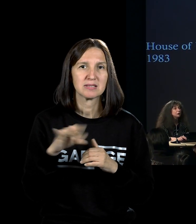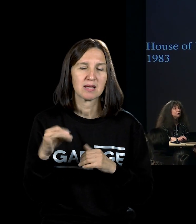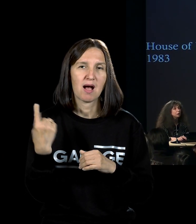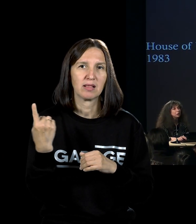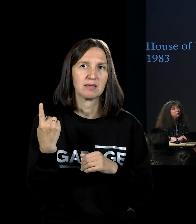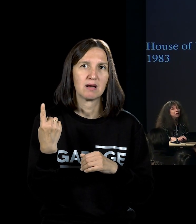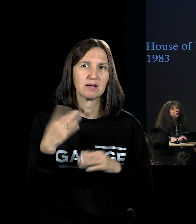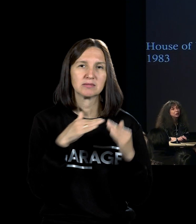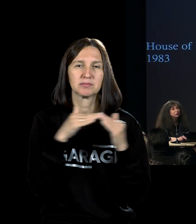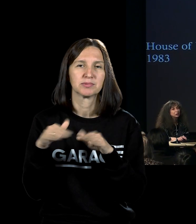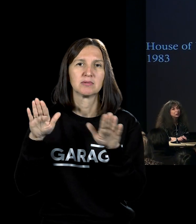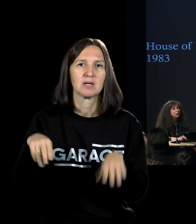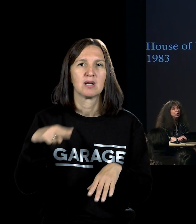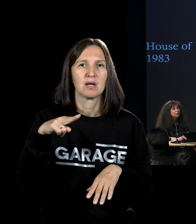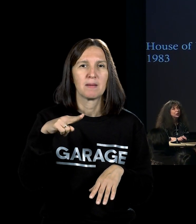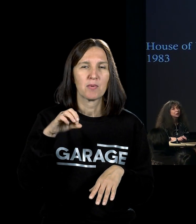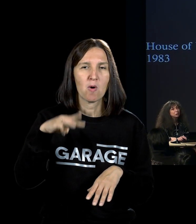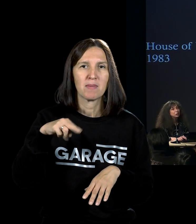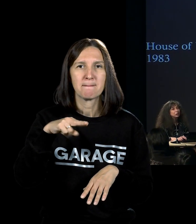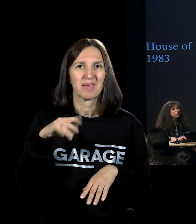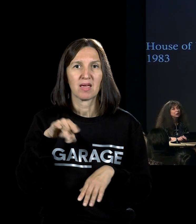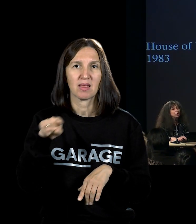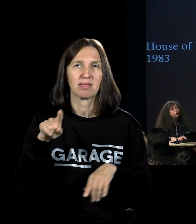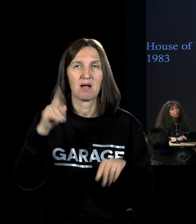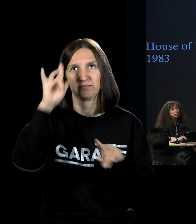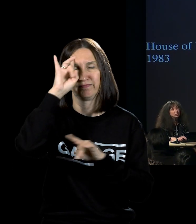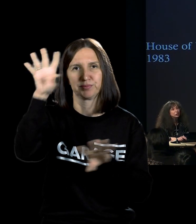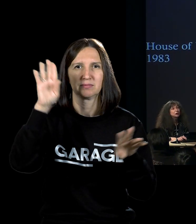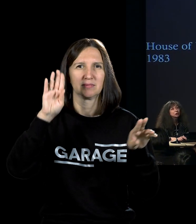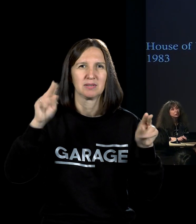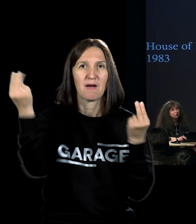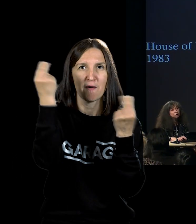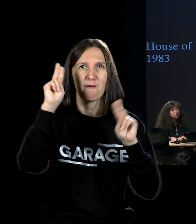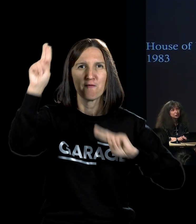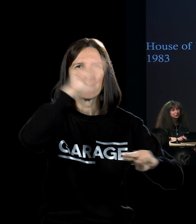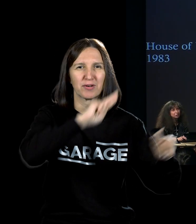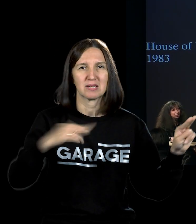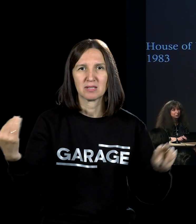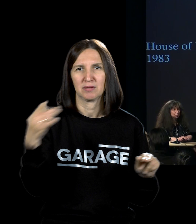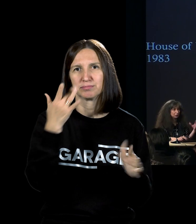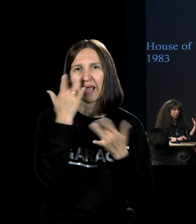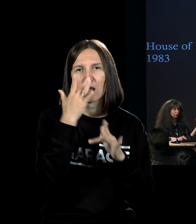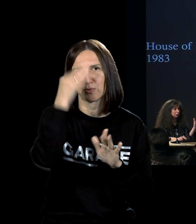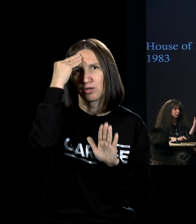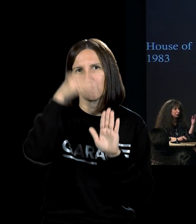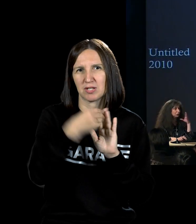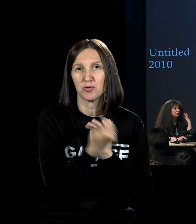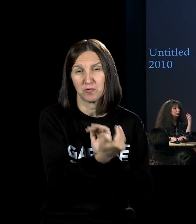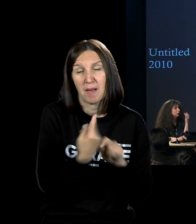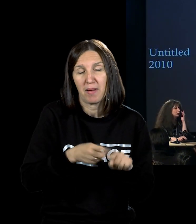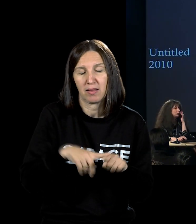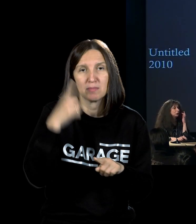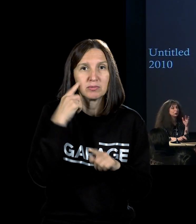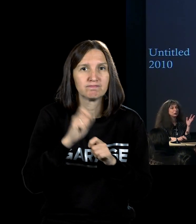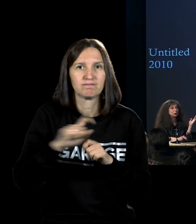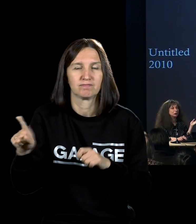одна из вилл в Помпеях с фресками, знаменитой фресками эротического содержания. Поэтому вот это, собственно, что